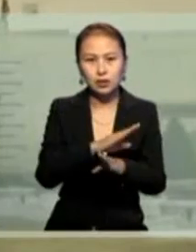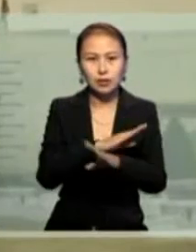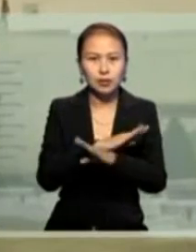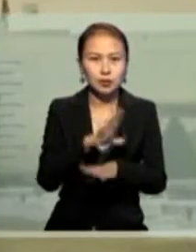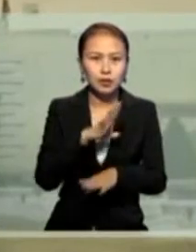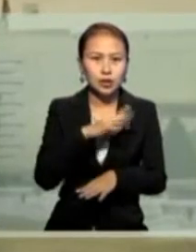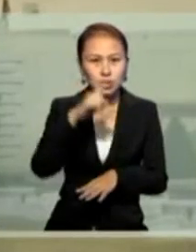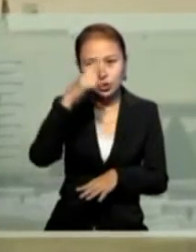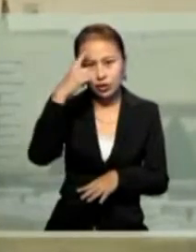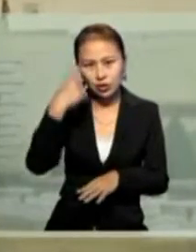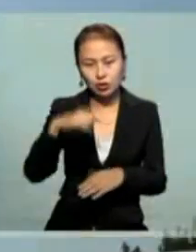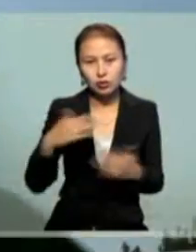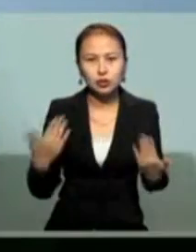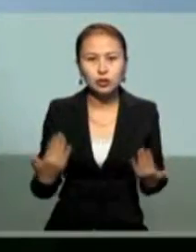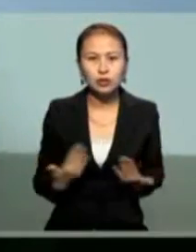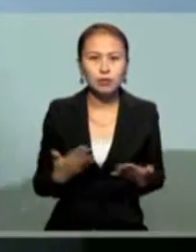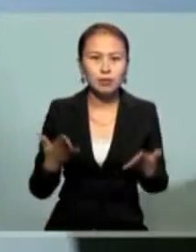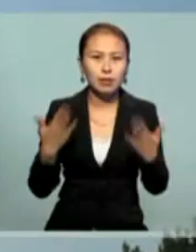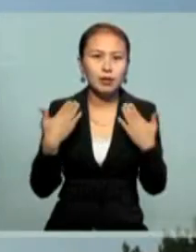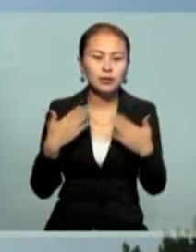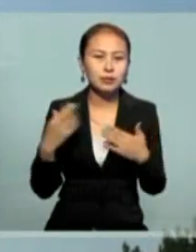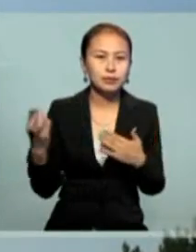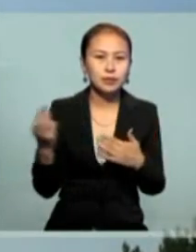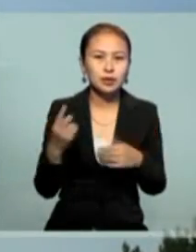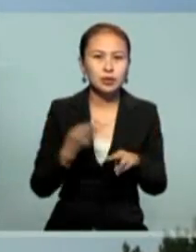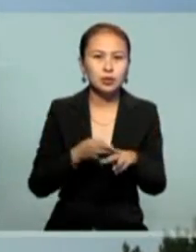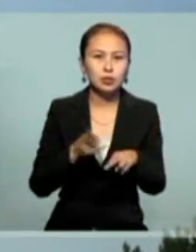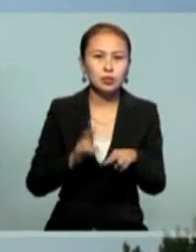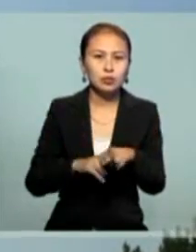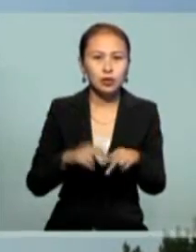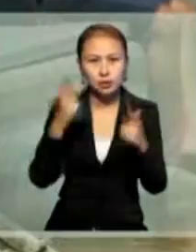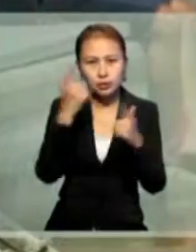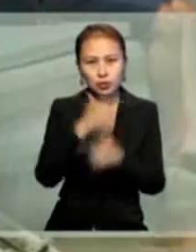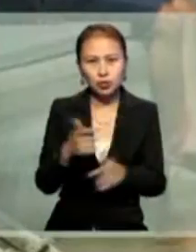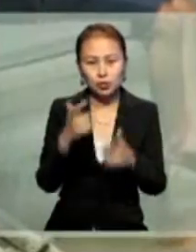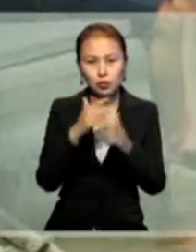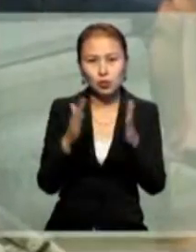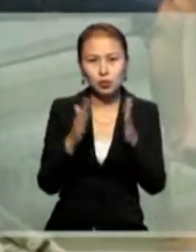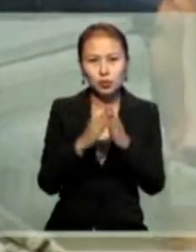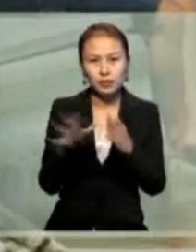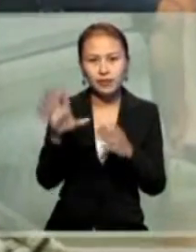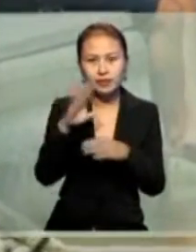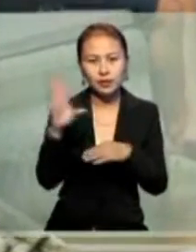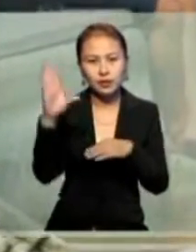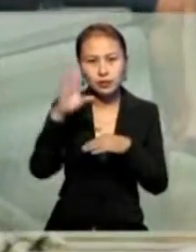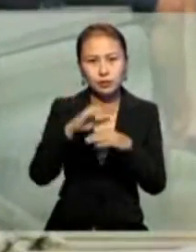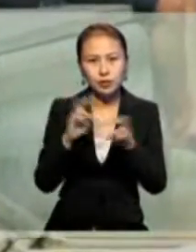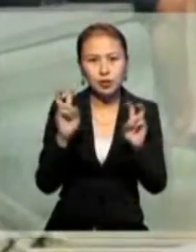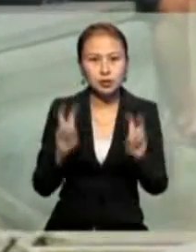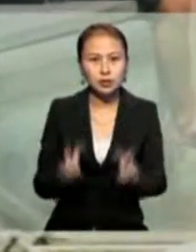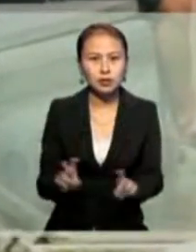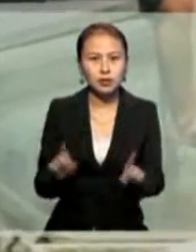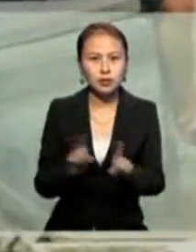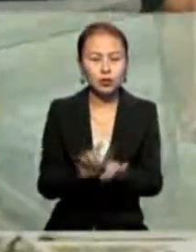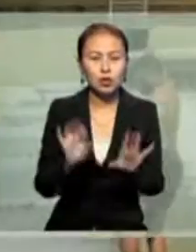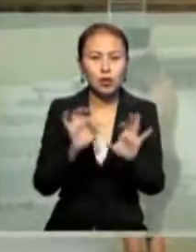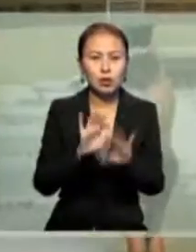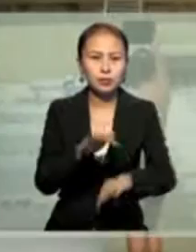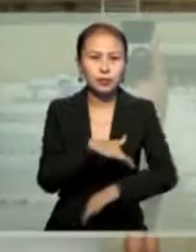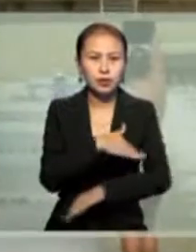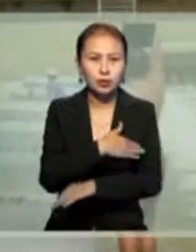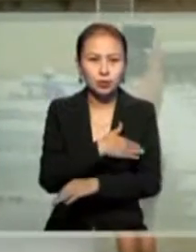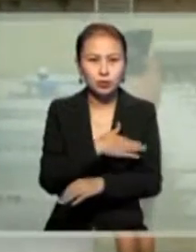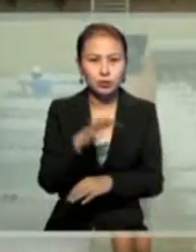қаза тапқан болатын. Жергілікті билік тұрғындарға дамылсыз ескерту жіберіп, күндіз үйде отыруға кеңес беруде. Метеорологтардың айтуынша,